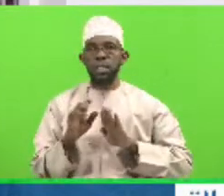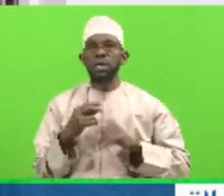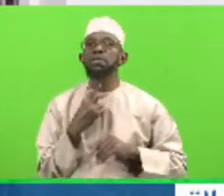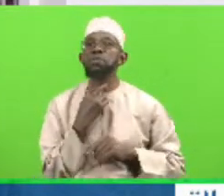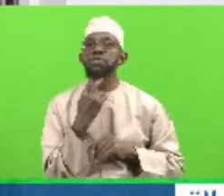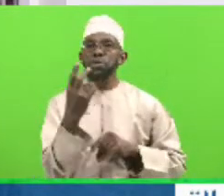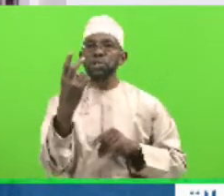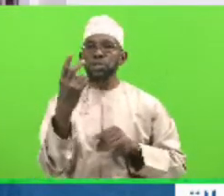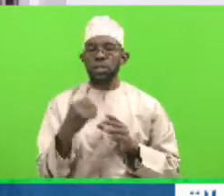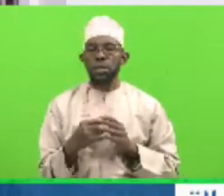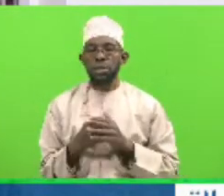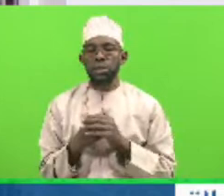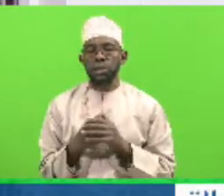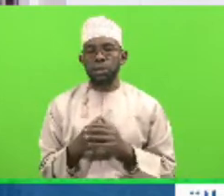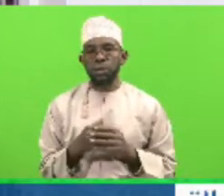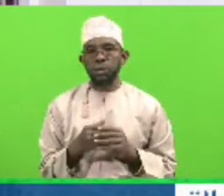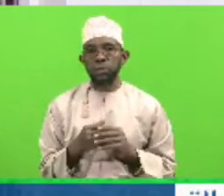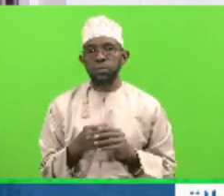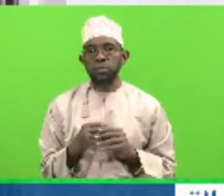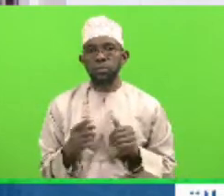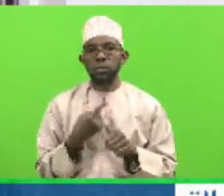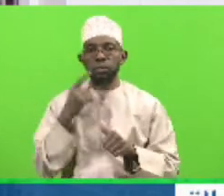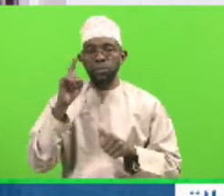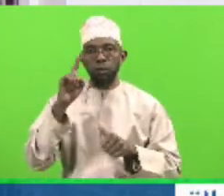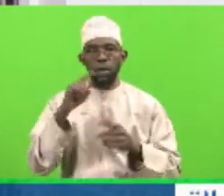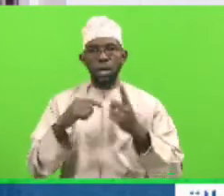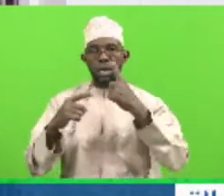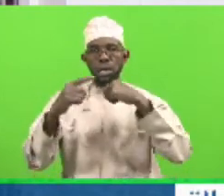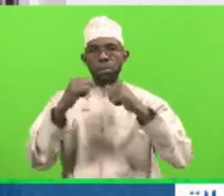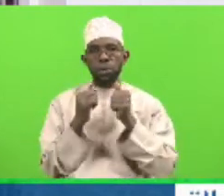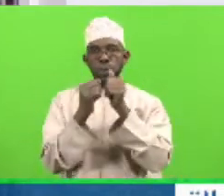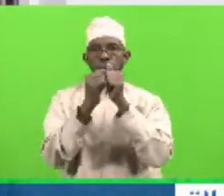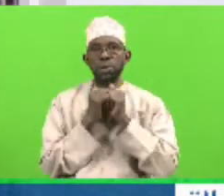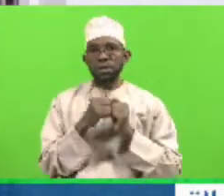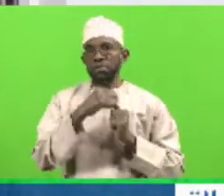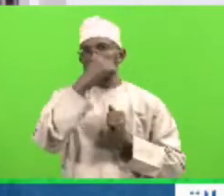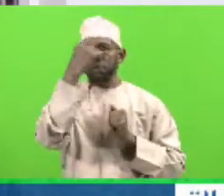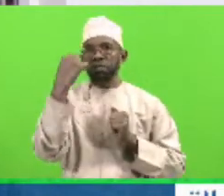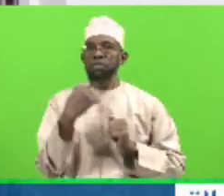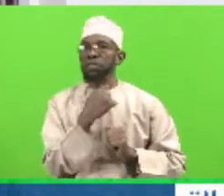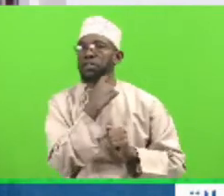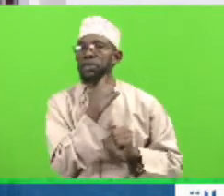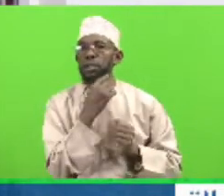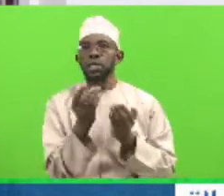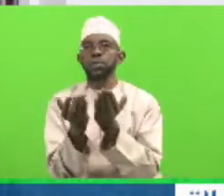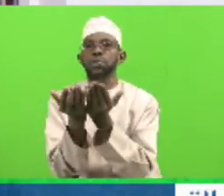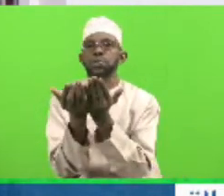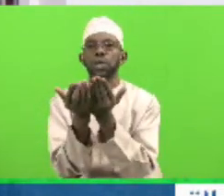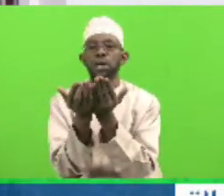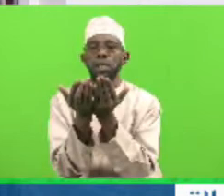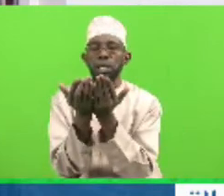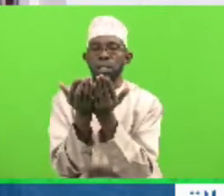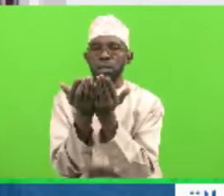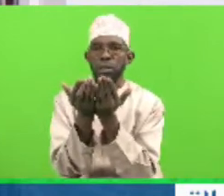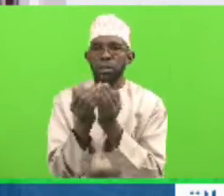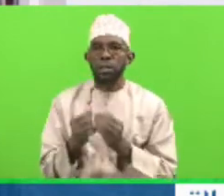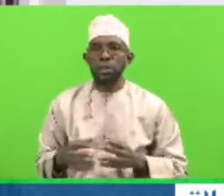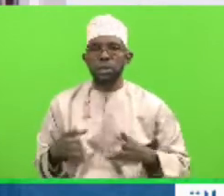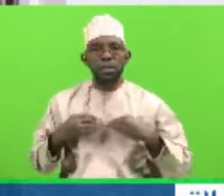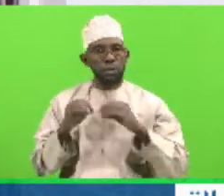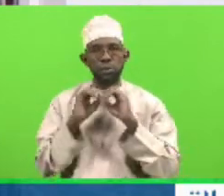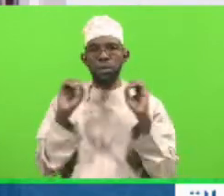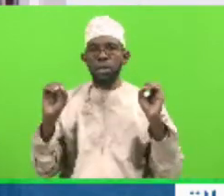في البرلمان الكيني أو له جاه في سلطة القرار، وحتى الدعاء الذين لا يستطيعون